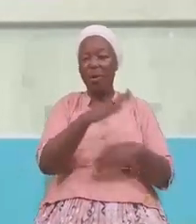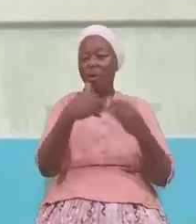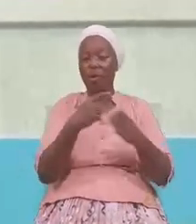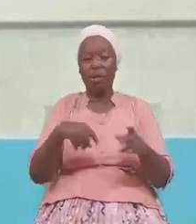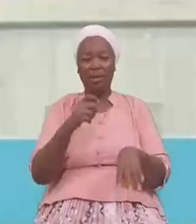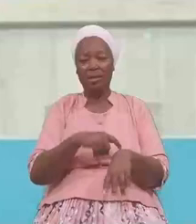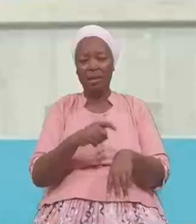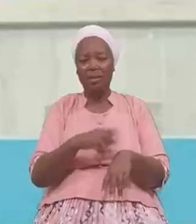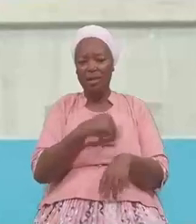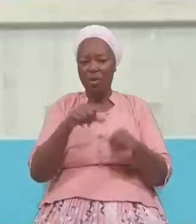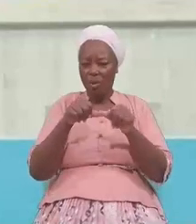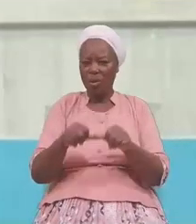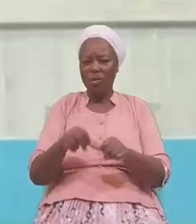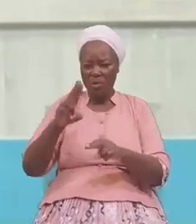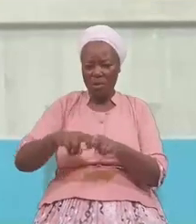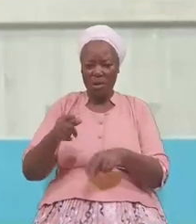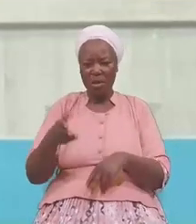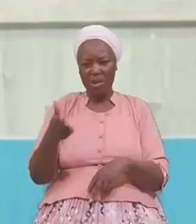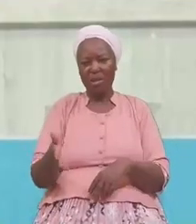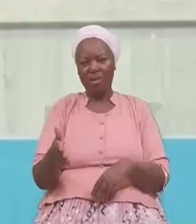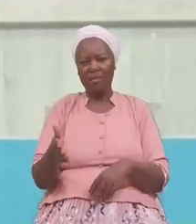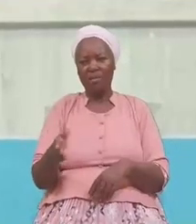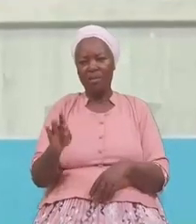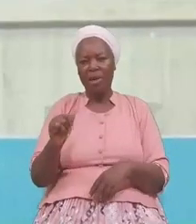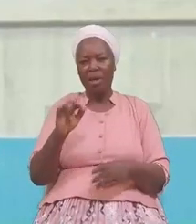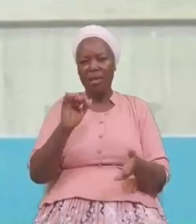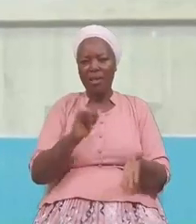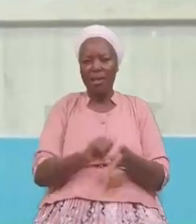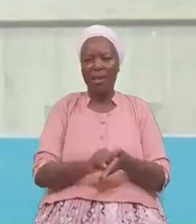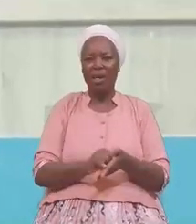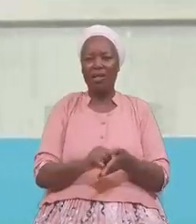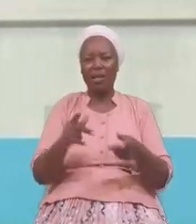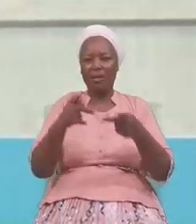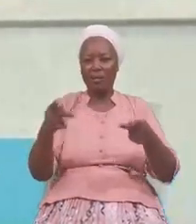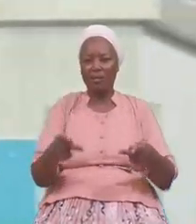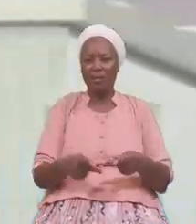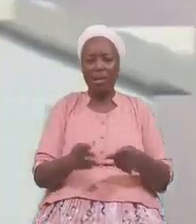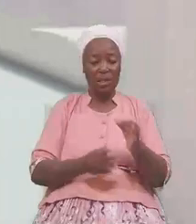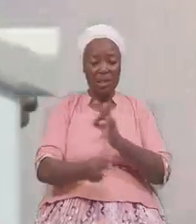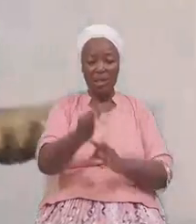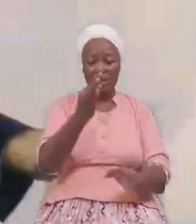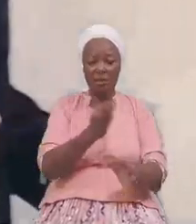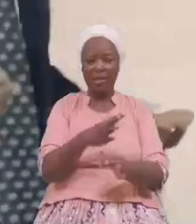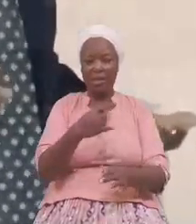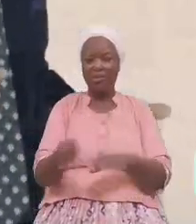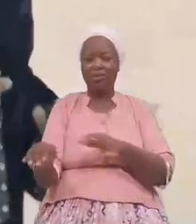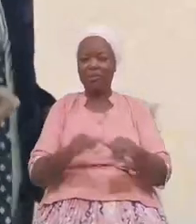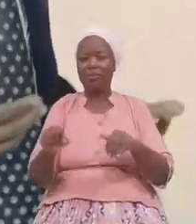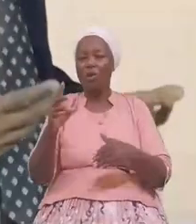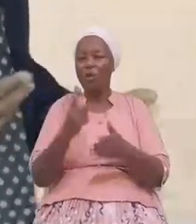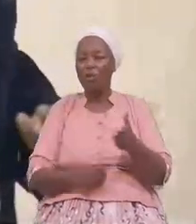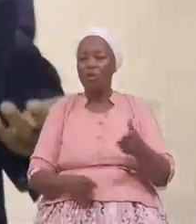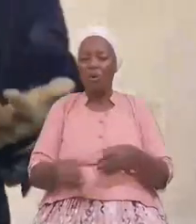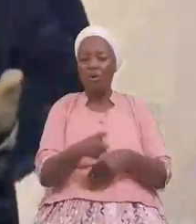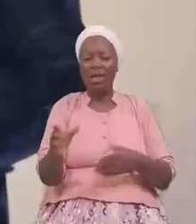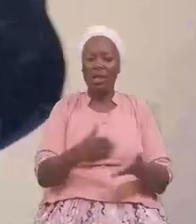continue à s'asseoir aux abords au lieu de faire ce qu'ils chantent,